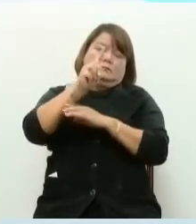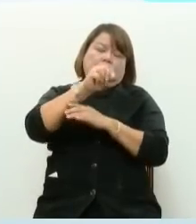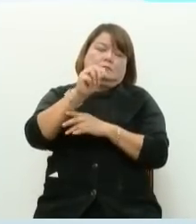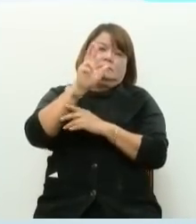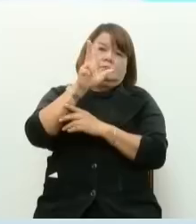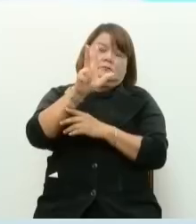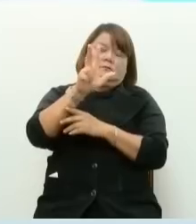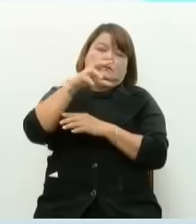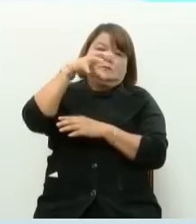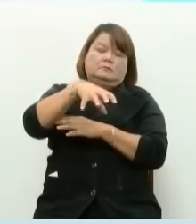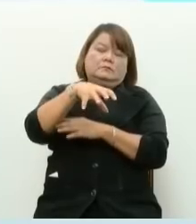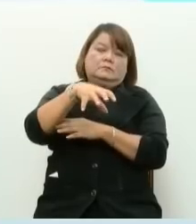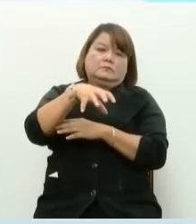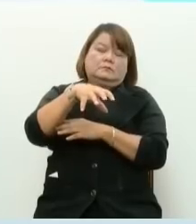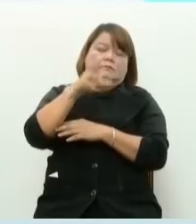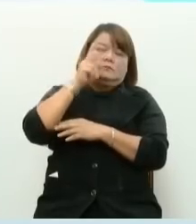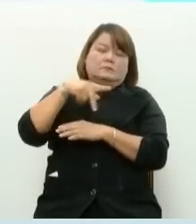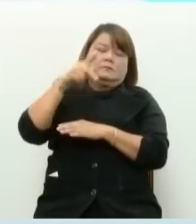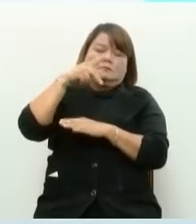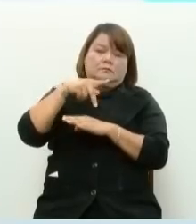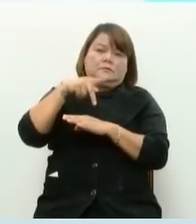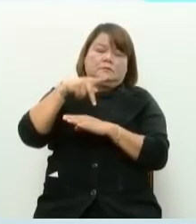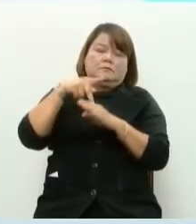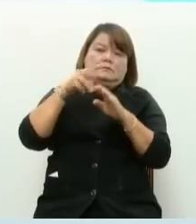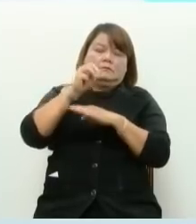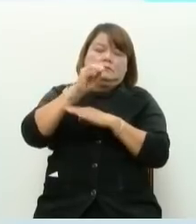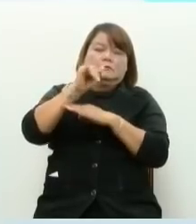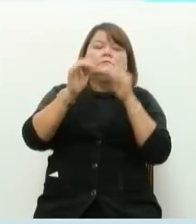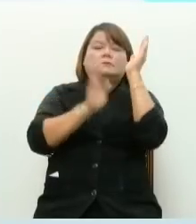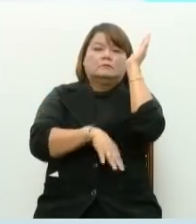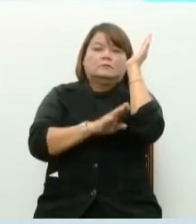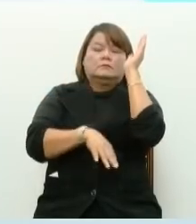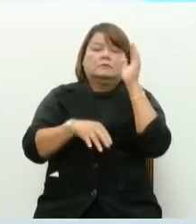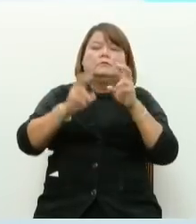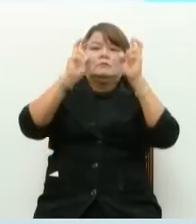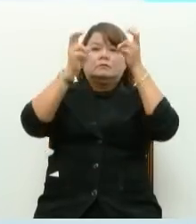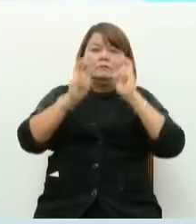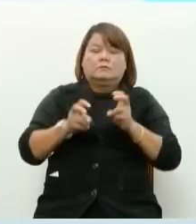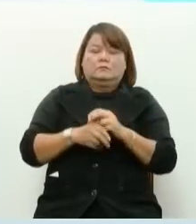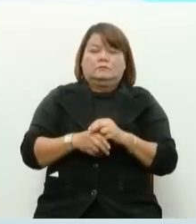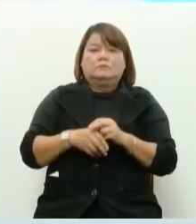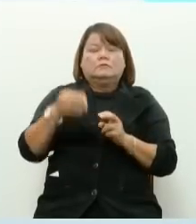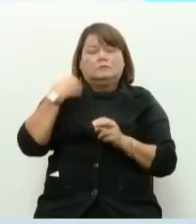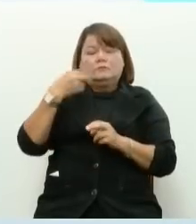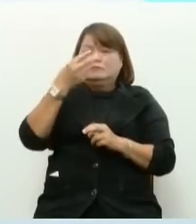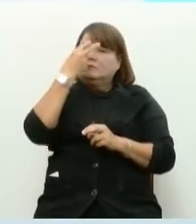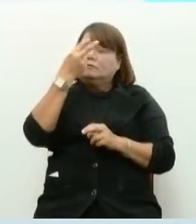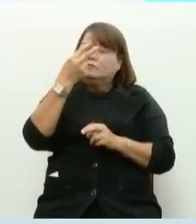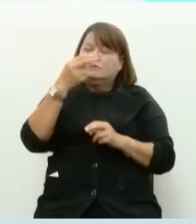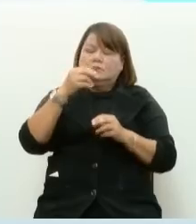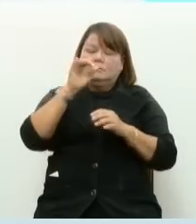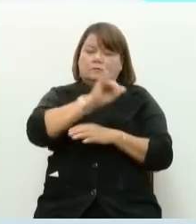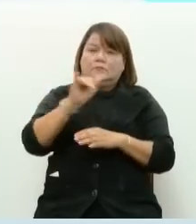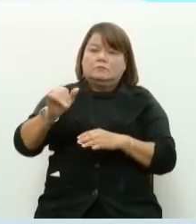ง3สังกัดสำนักงานเขตพื้นที่การศึกษามัธยมศึกษาโซนภาคใต้ค่ะในหัวข้อ Let's Youth Mediaไวซ์ลี่ ่เยาวชนยุค